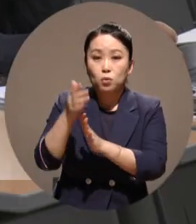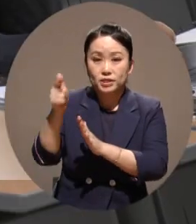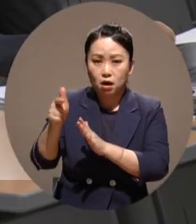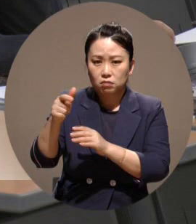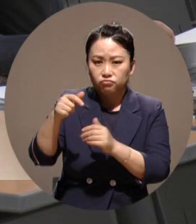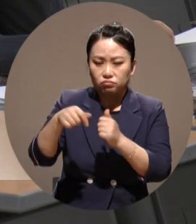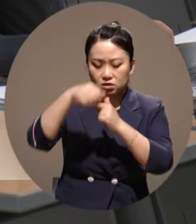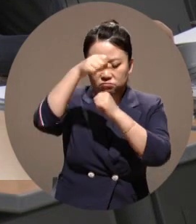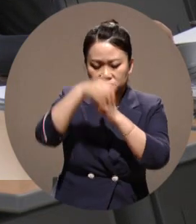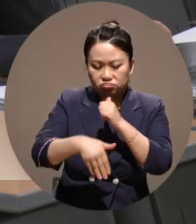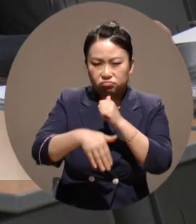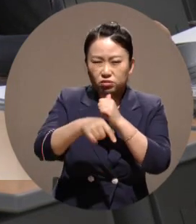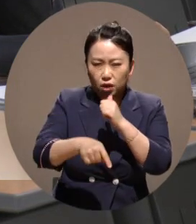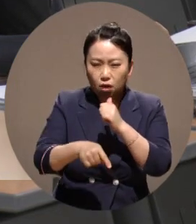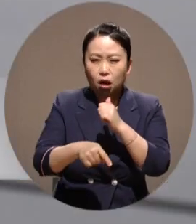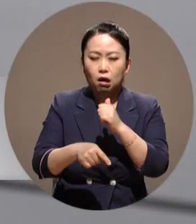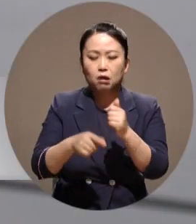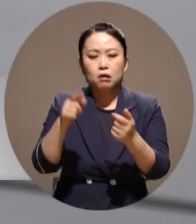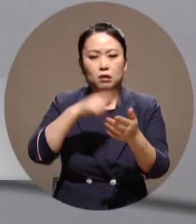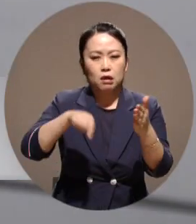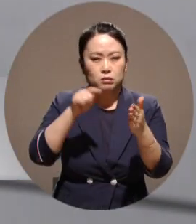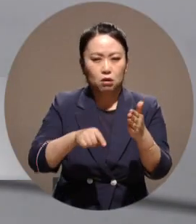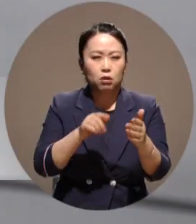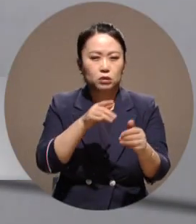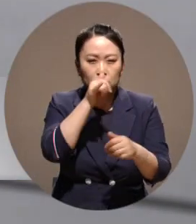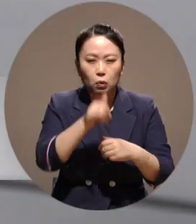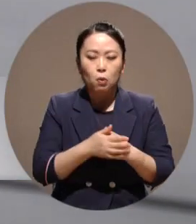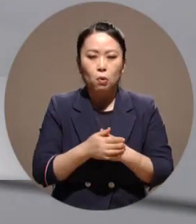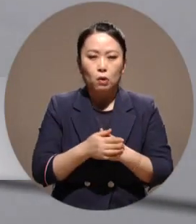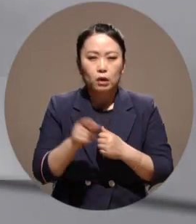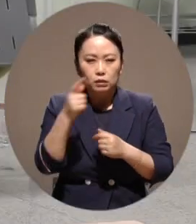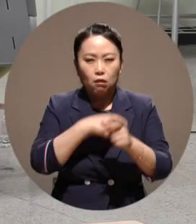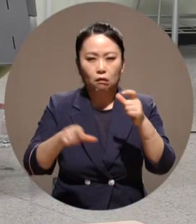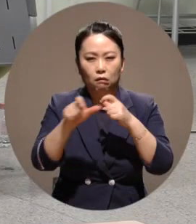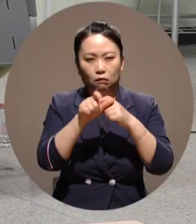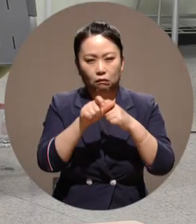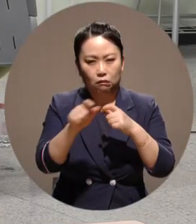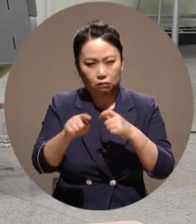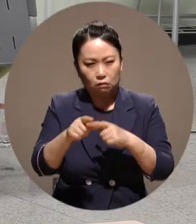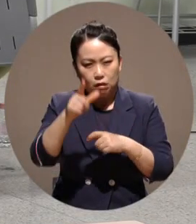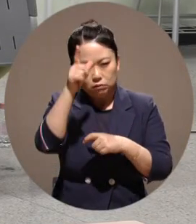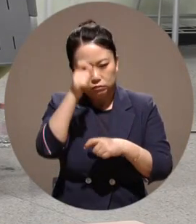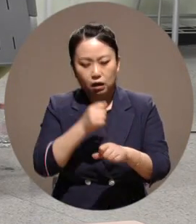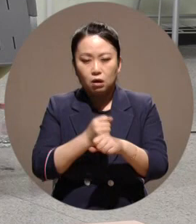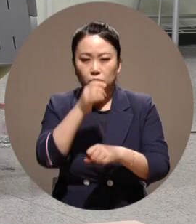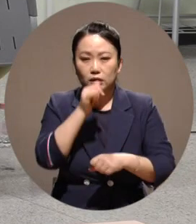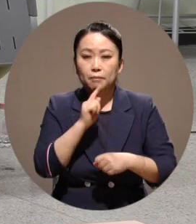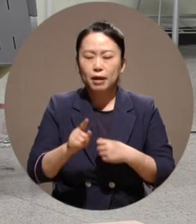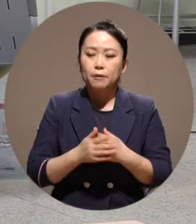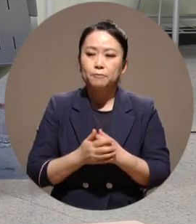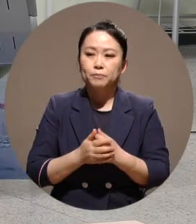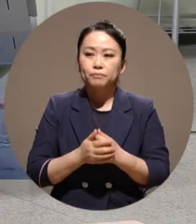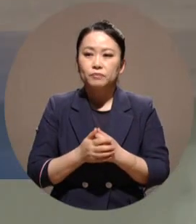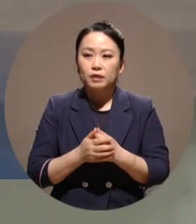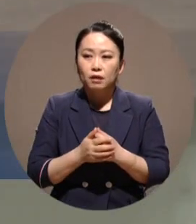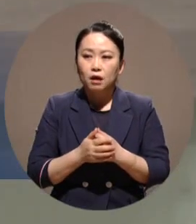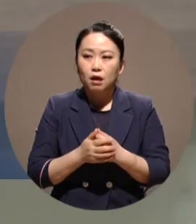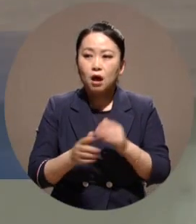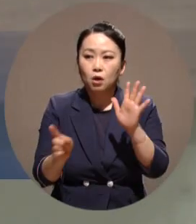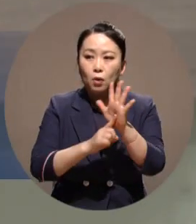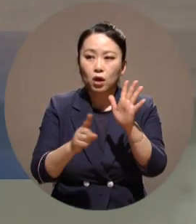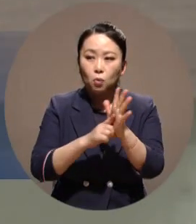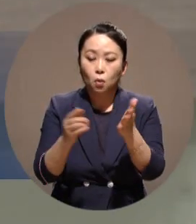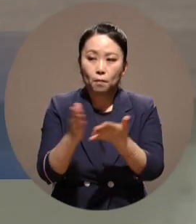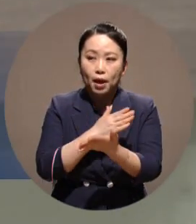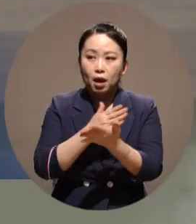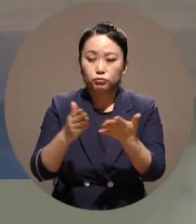수직적인 의사결정 구조에서 비롯되고 더욱 고착화되고 있다는 지적이 나왔습니다. 광고 배분율 협상을 하는데요. 서울